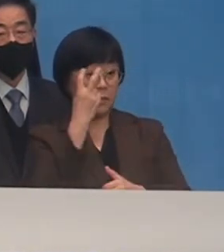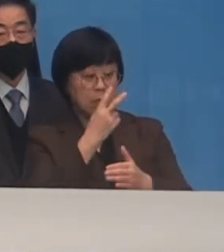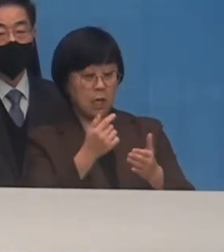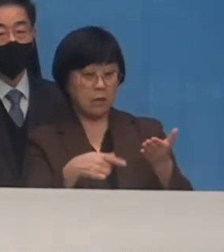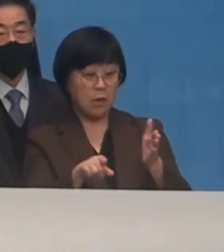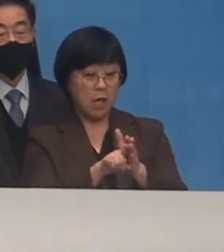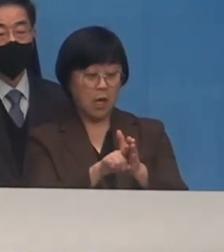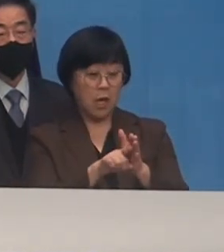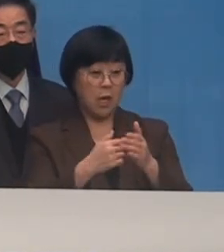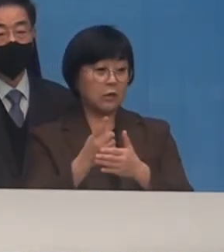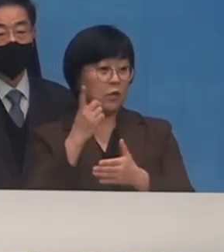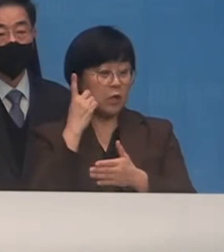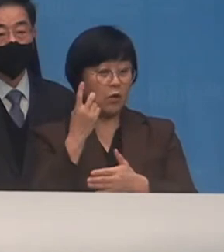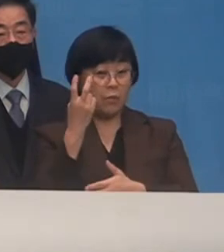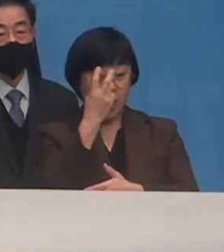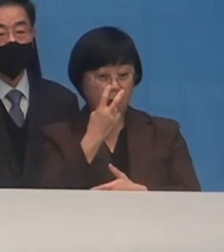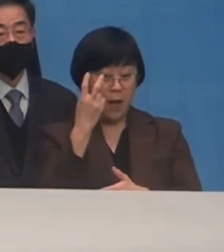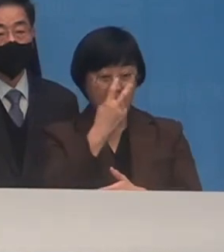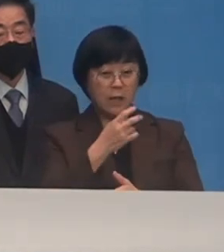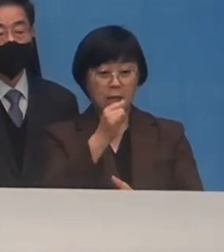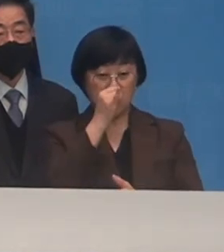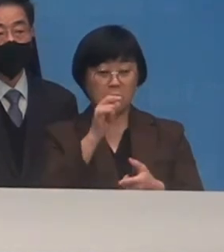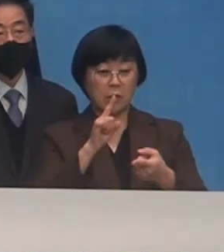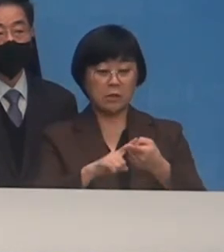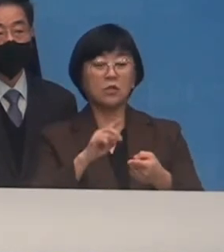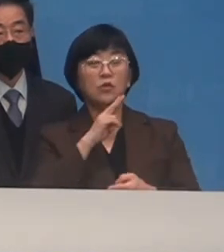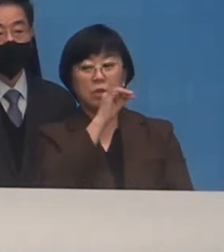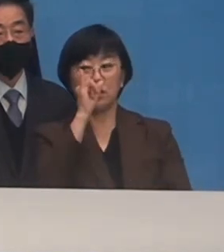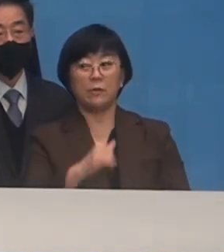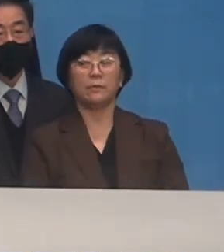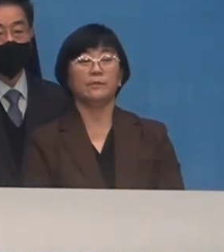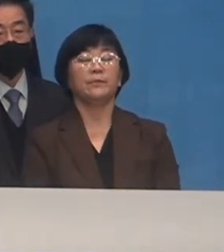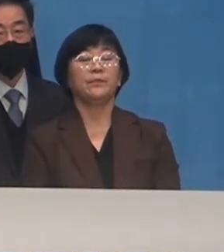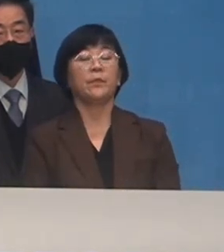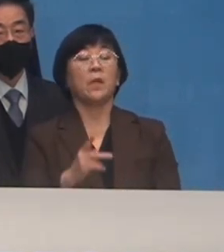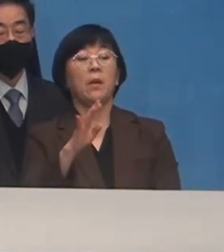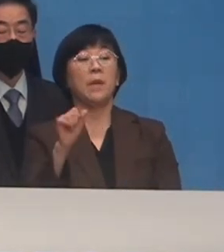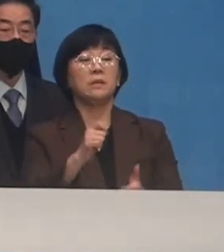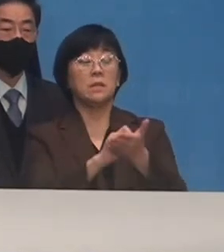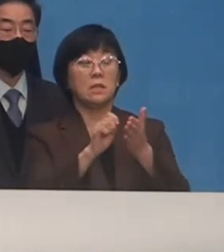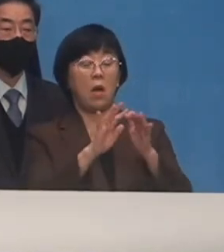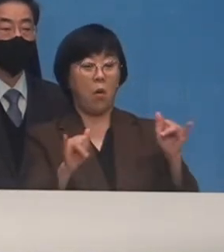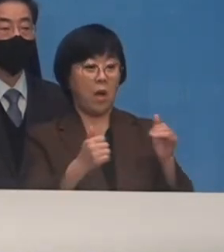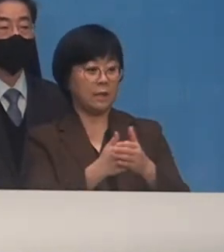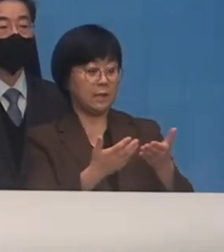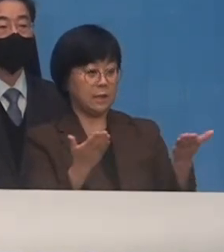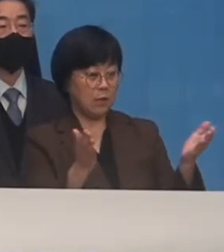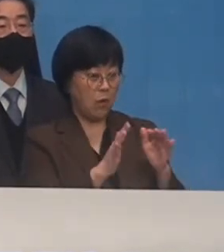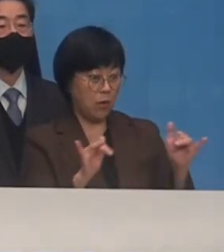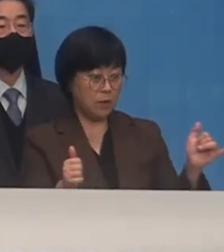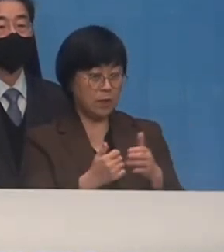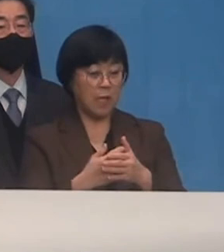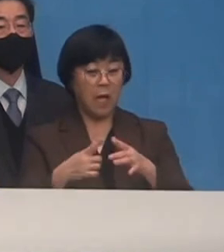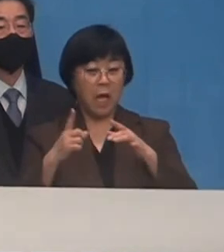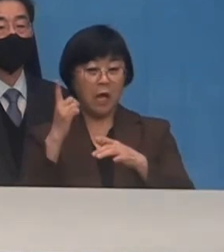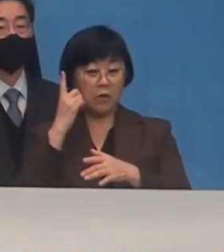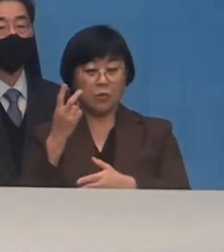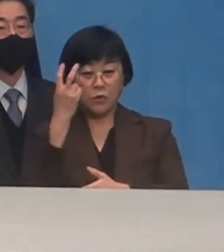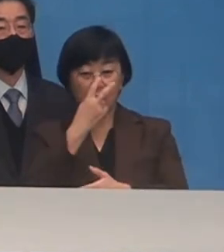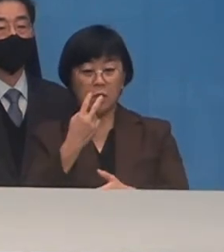위해 무차별 통신 사찰을 벌인 것으로 의혹을 사고 있다. KBS 기자와 직원이 무차별 통신 사찰을